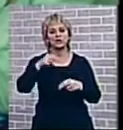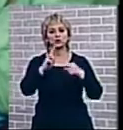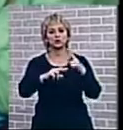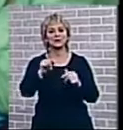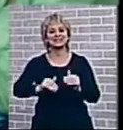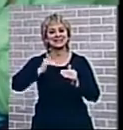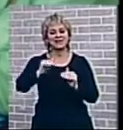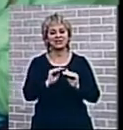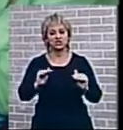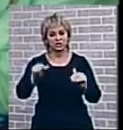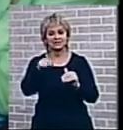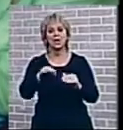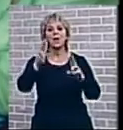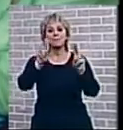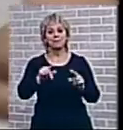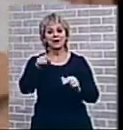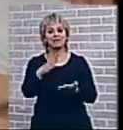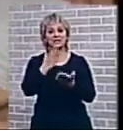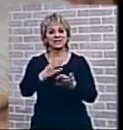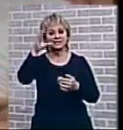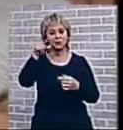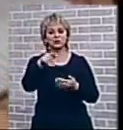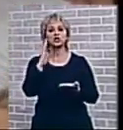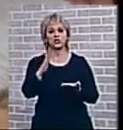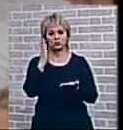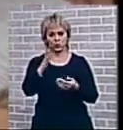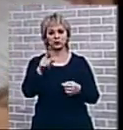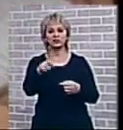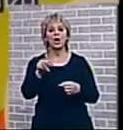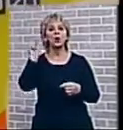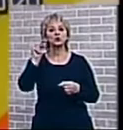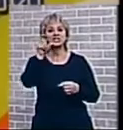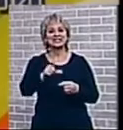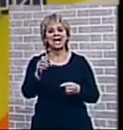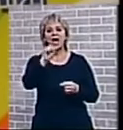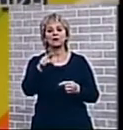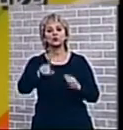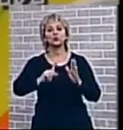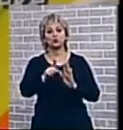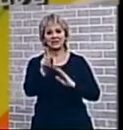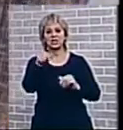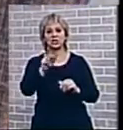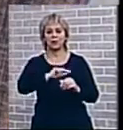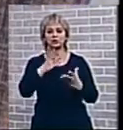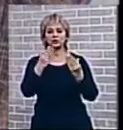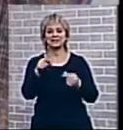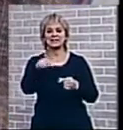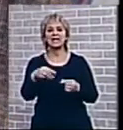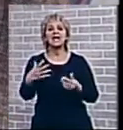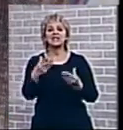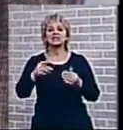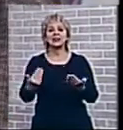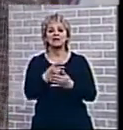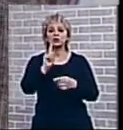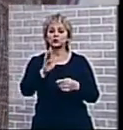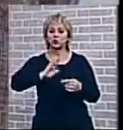строят с самого раннего детства. По правилу, есть образование, есть будущее. А для учителей август уже рабочий месяц. Из новинок то, что